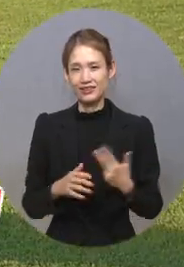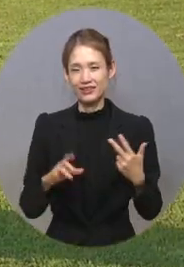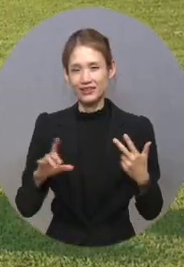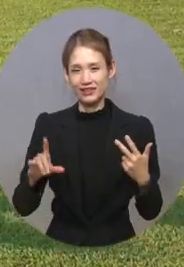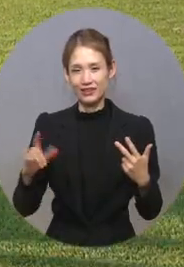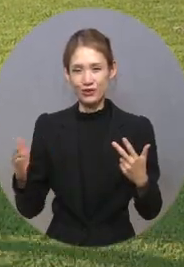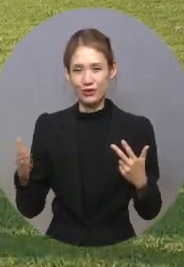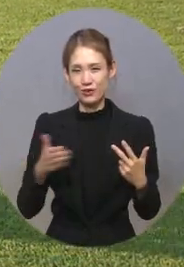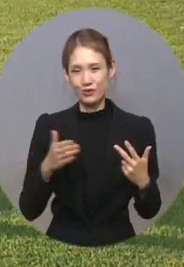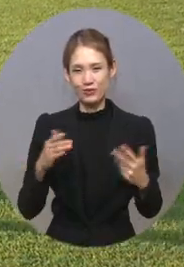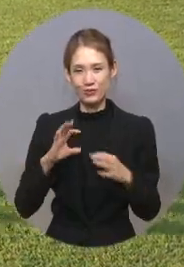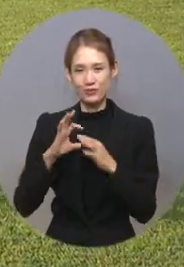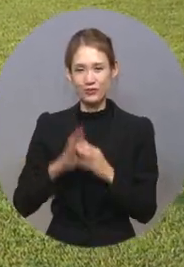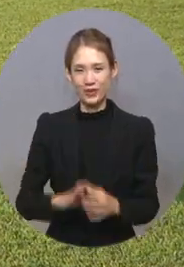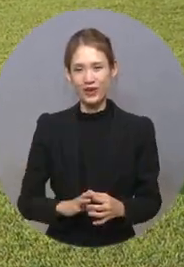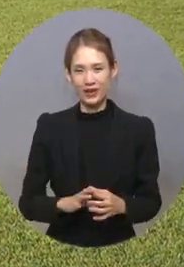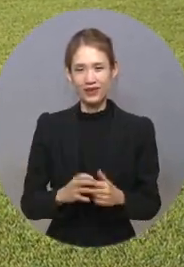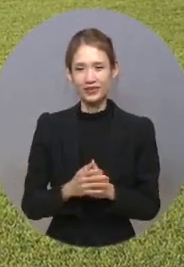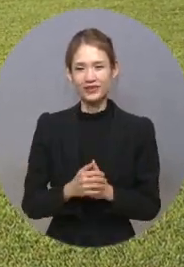스케줄을 하고.